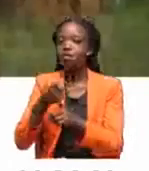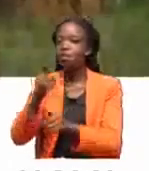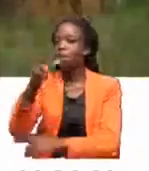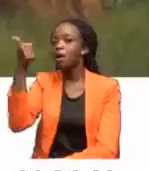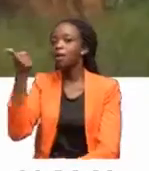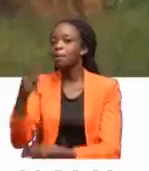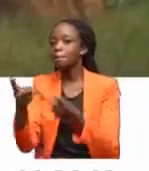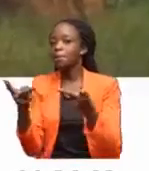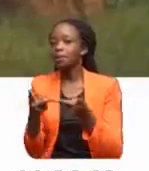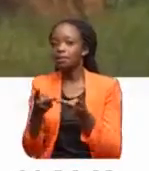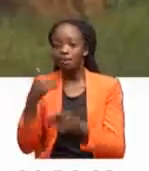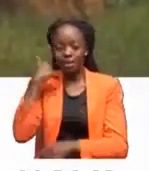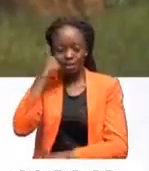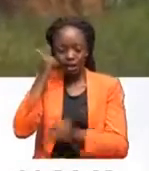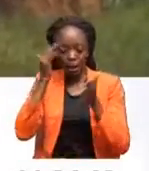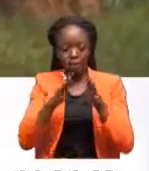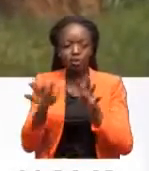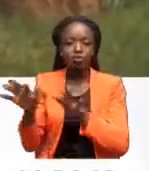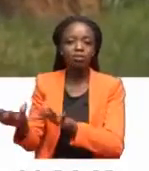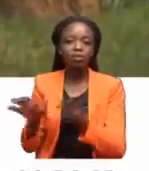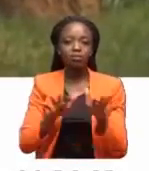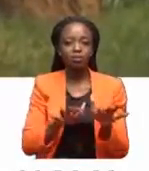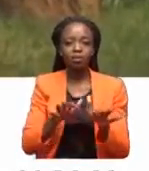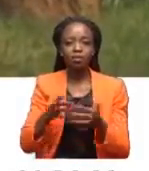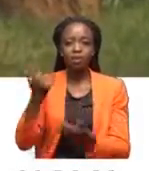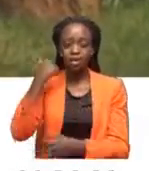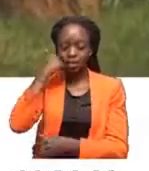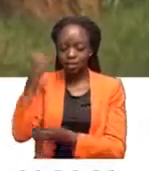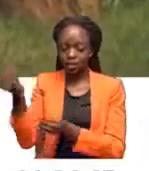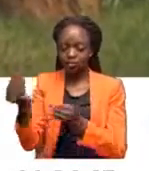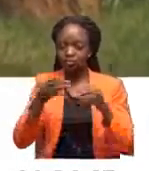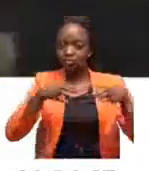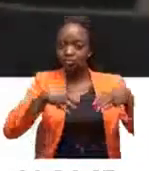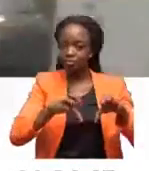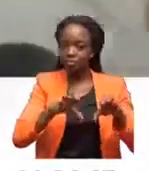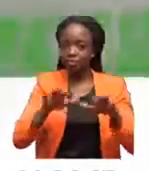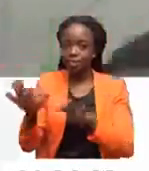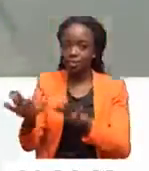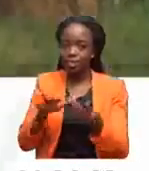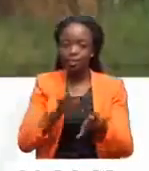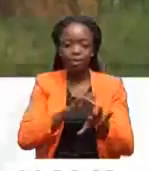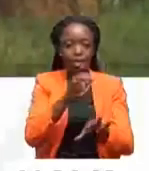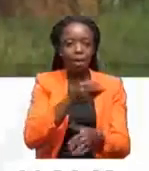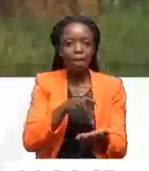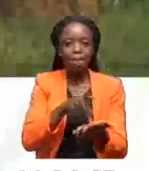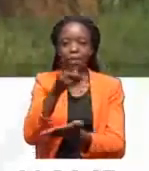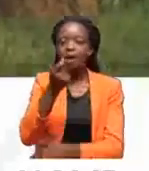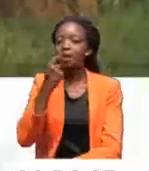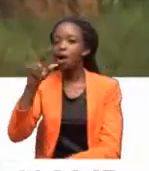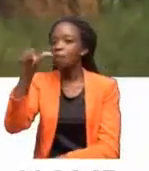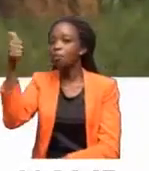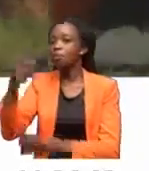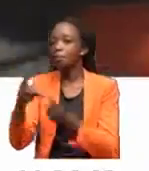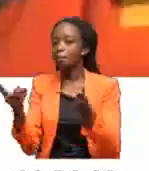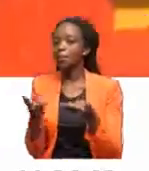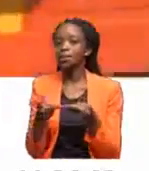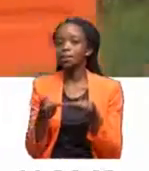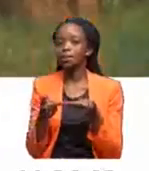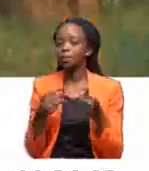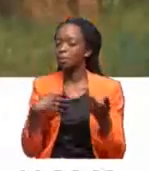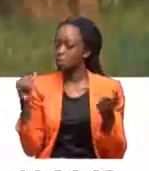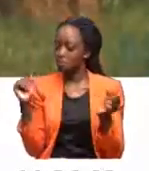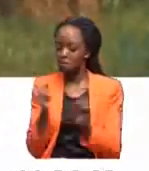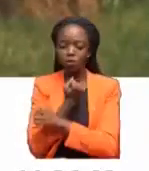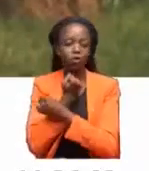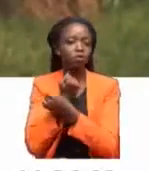Wagonjwa wanaumia. Ukienda district na mgonjwa bodaboda ameumia, wanamtuma aende anunue nje madawa. Sisi hatutakubali